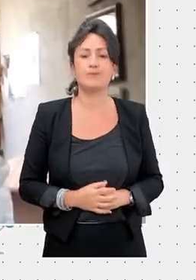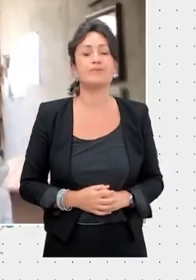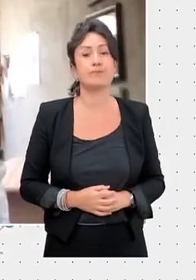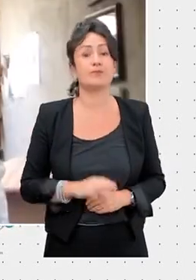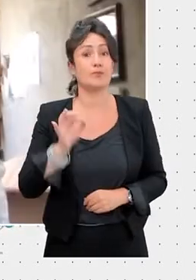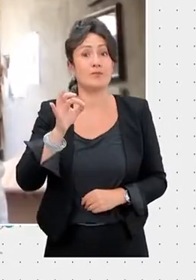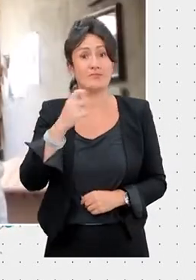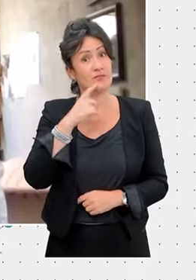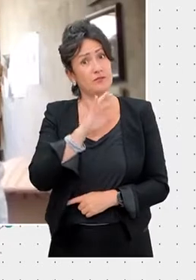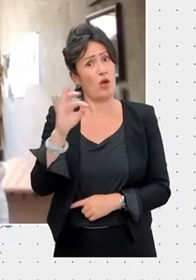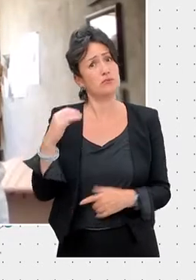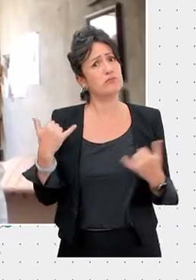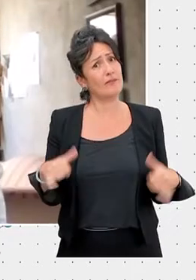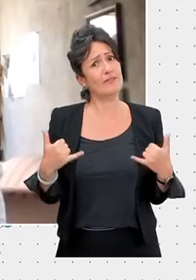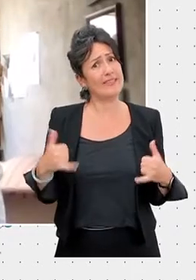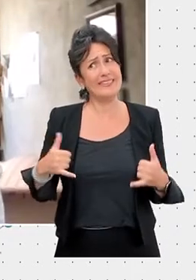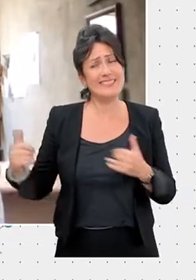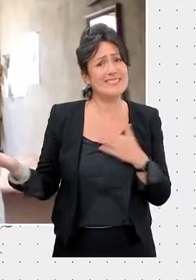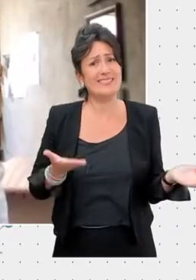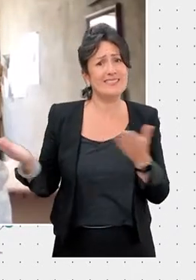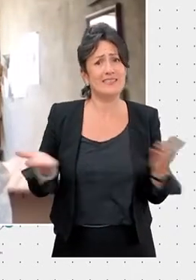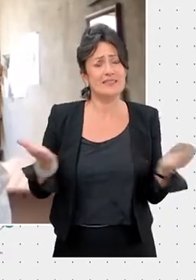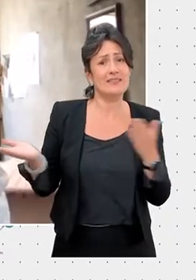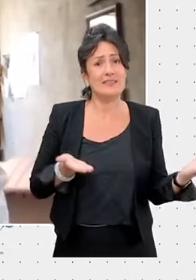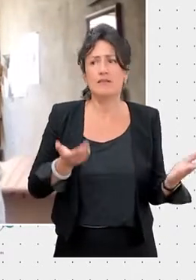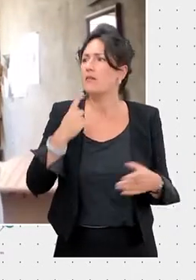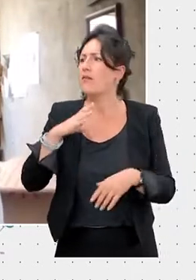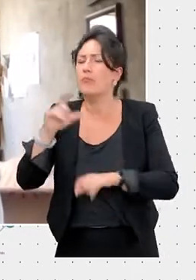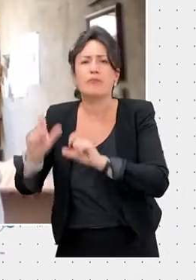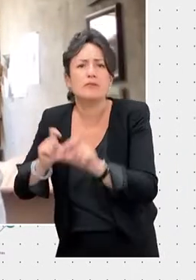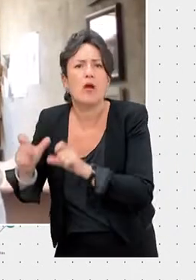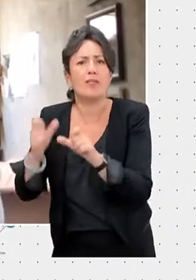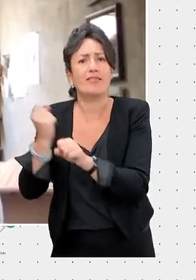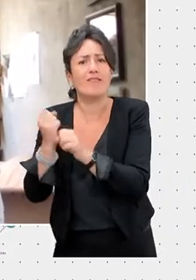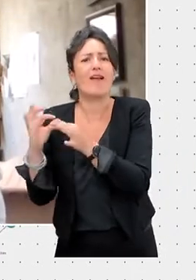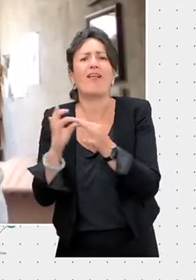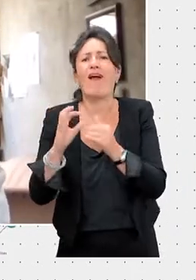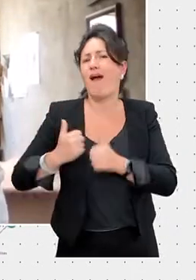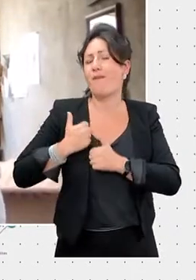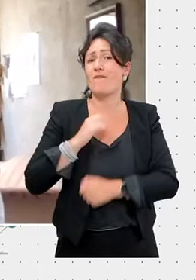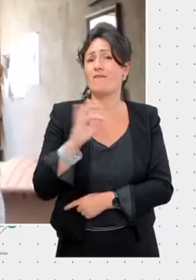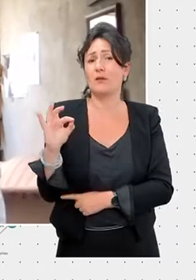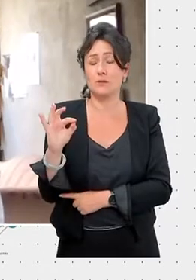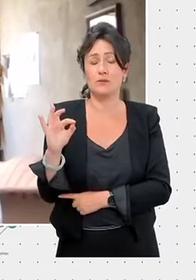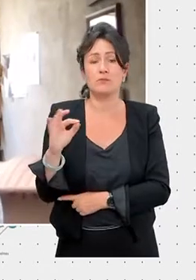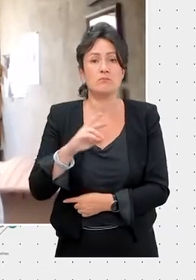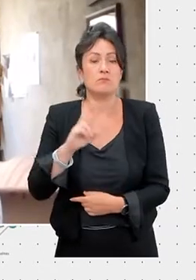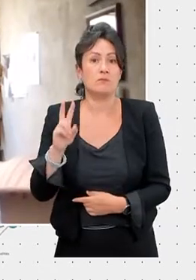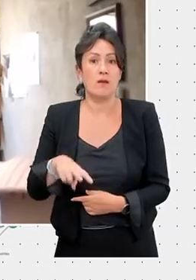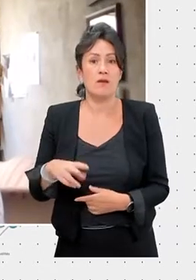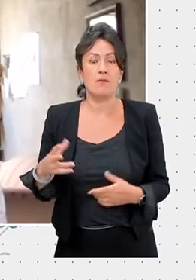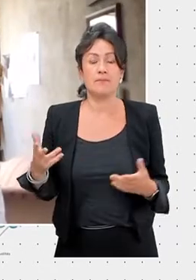France n'a pas fini, loin de là, de rapatrier les auxiliaires qui ont travaillé pour l'armée française. En réalité, on se trouve